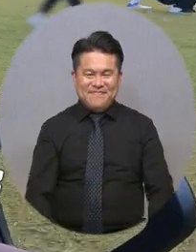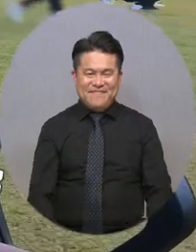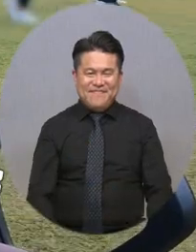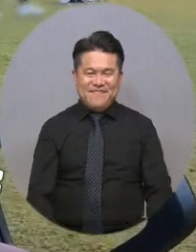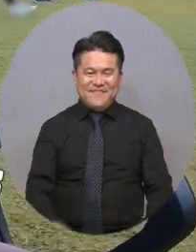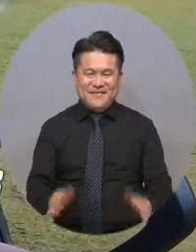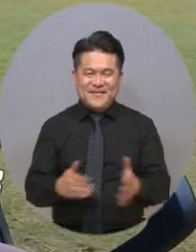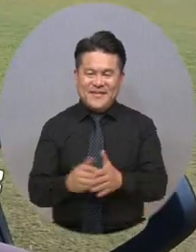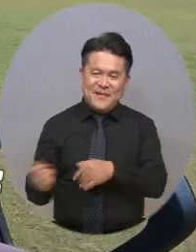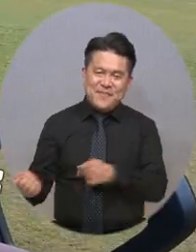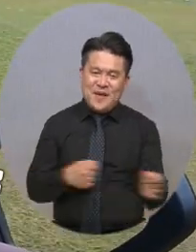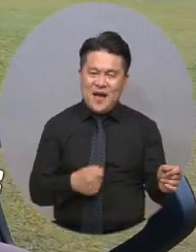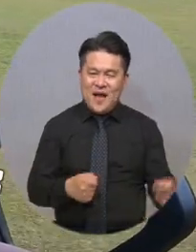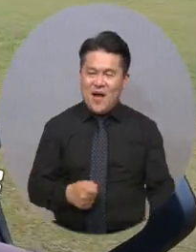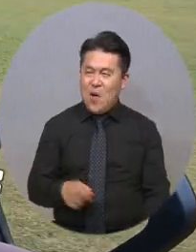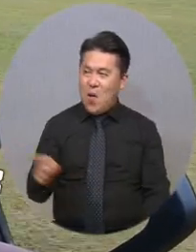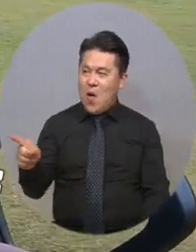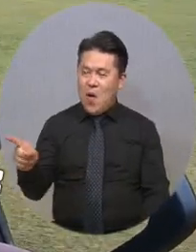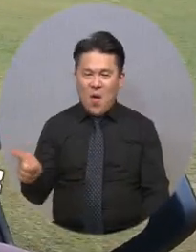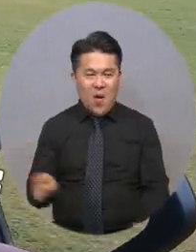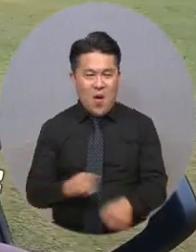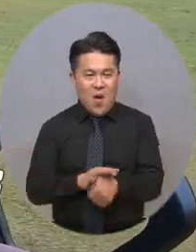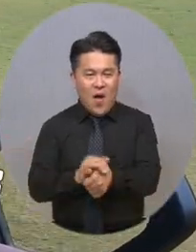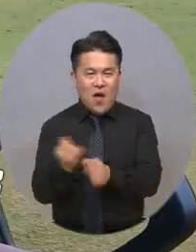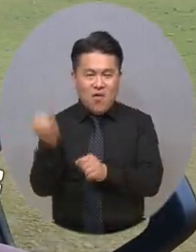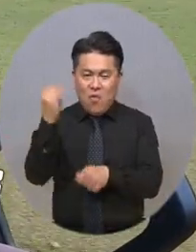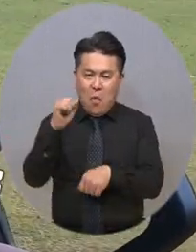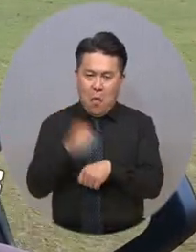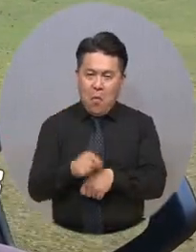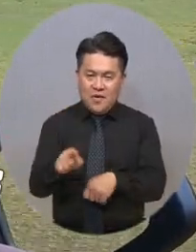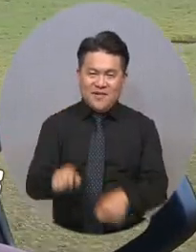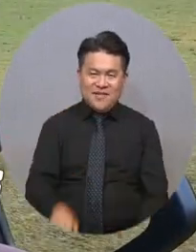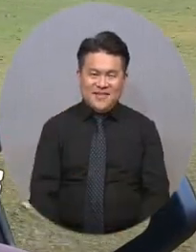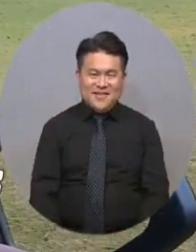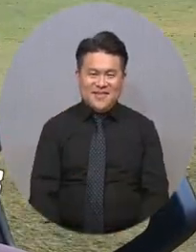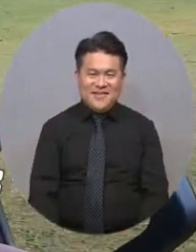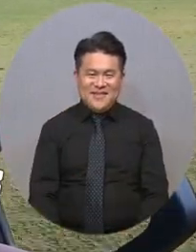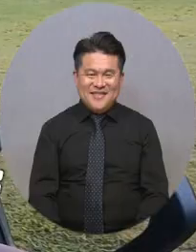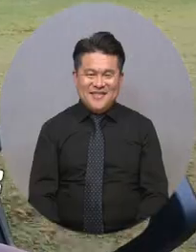야, 여기까지 쳤어. 우리 와. 거북이 누나는. 맞아요. 거북이 씨. 거북이 누나 됐어.